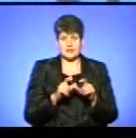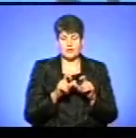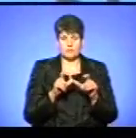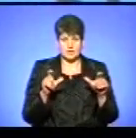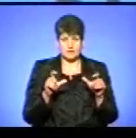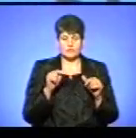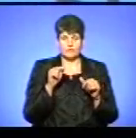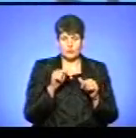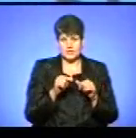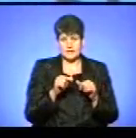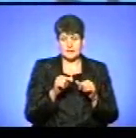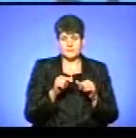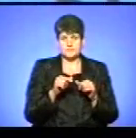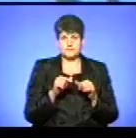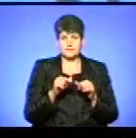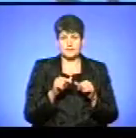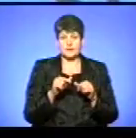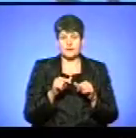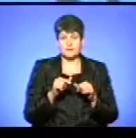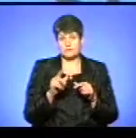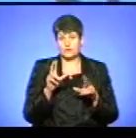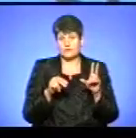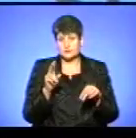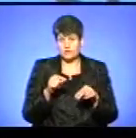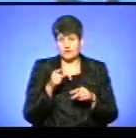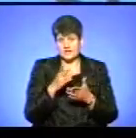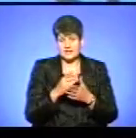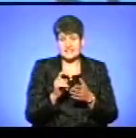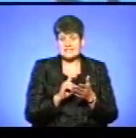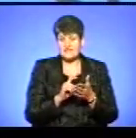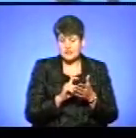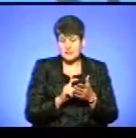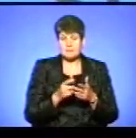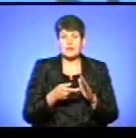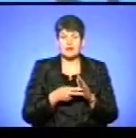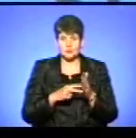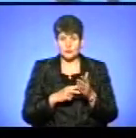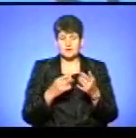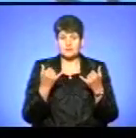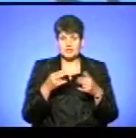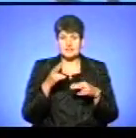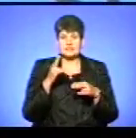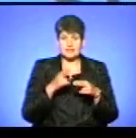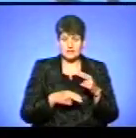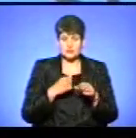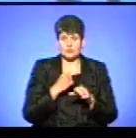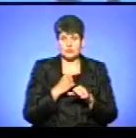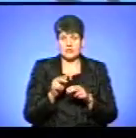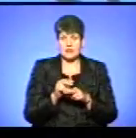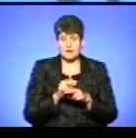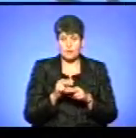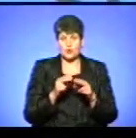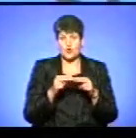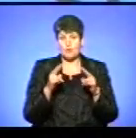по щасливій случайності оказалися ще й сварщиками. Плануємо сьогодні завершити ремонт моста,